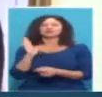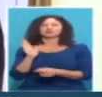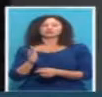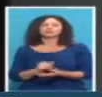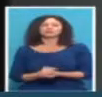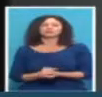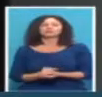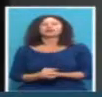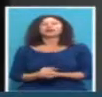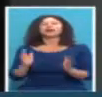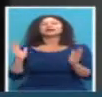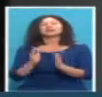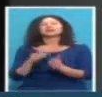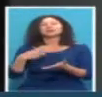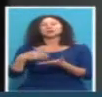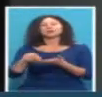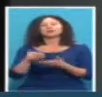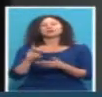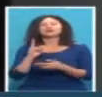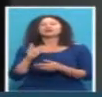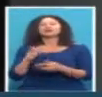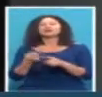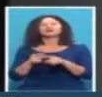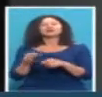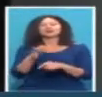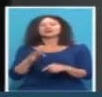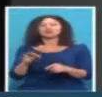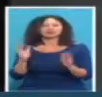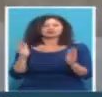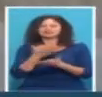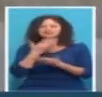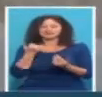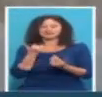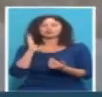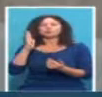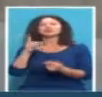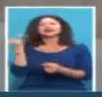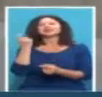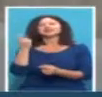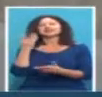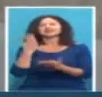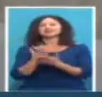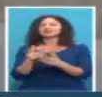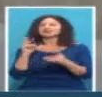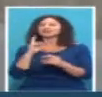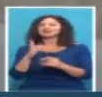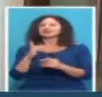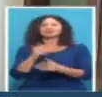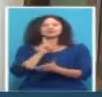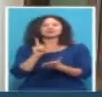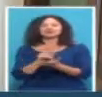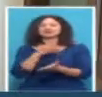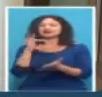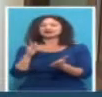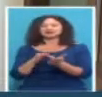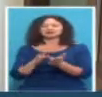займ. Ограничений в приобретении жилья в данном микрорайоне никаких нет. Будущий владелец может иметь жилье и не обязательно иметь городскую